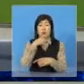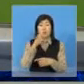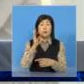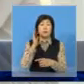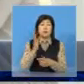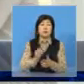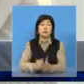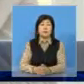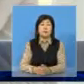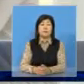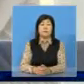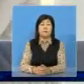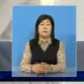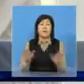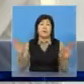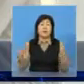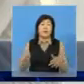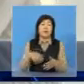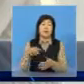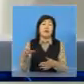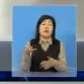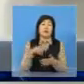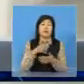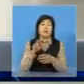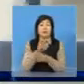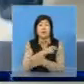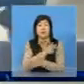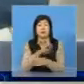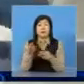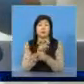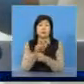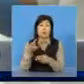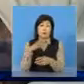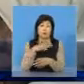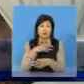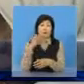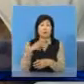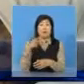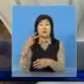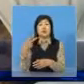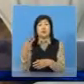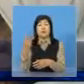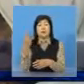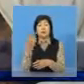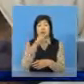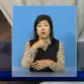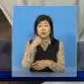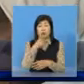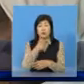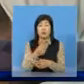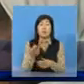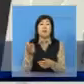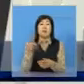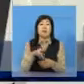бар. Қарғалы қалалық ауруханасы күрделі жөндеуден өтті. 2020-2021 жылдары мұнда қосымша екі